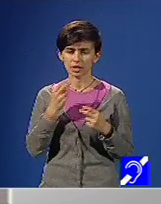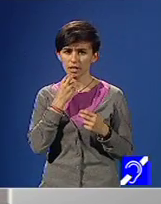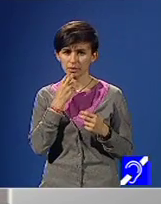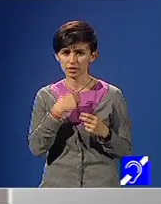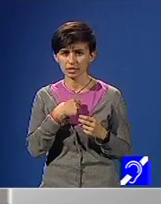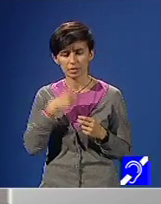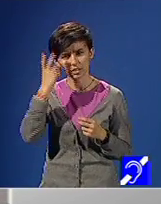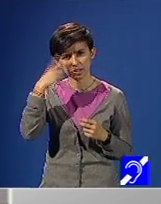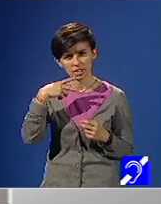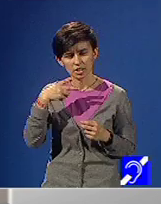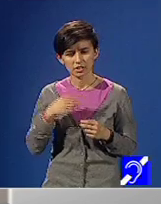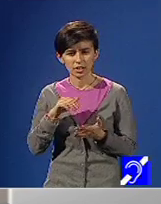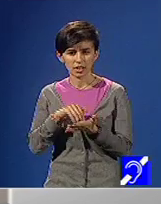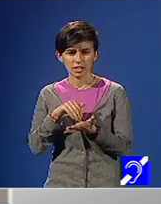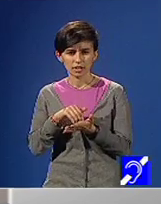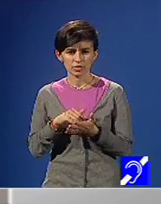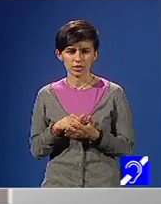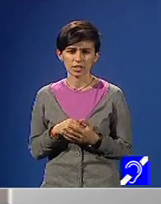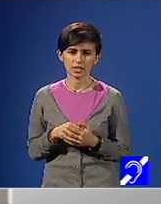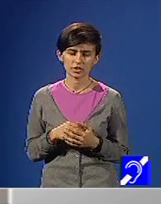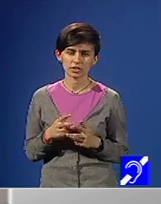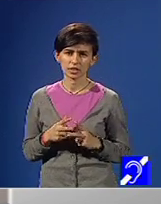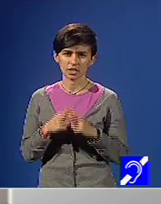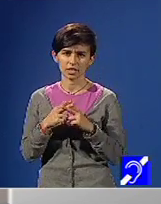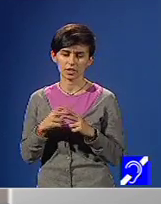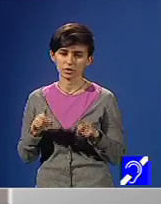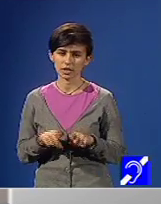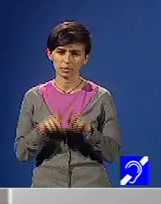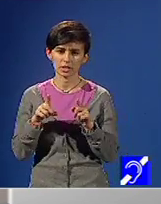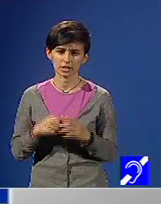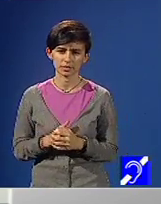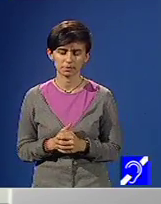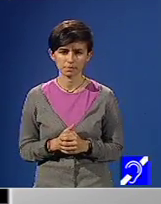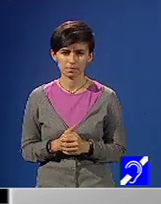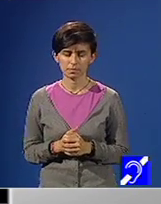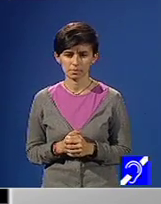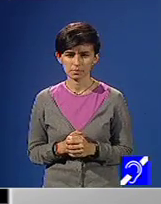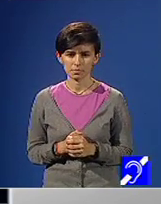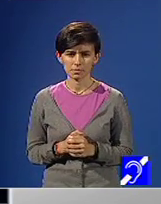să le înțeleagă imediat nevoile și să îi poată ajuta imediat.